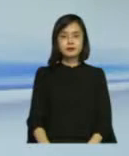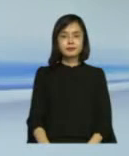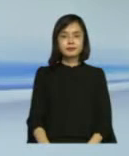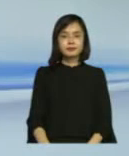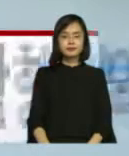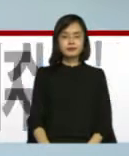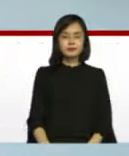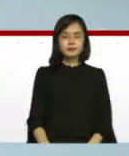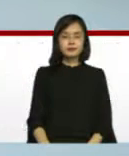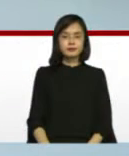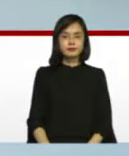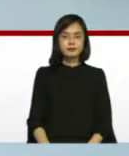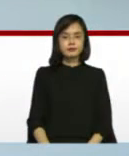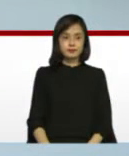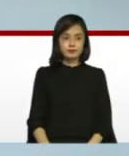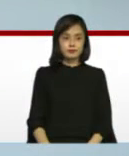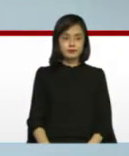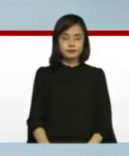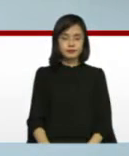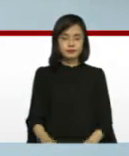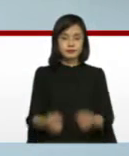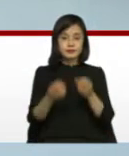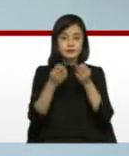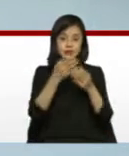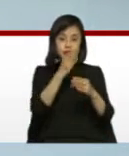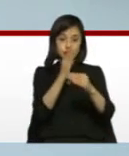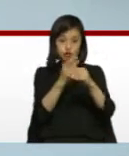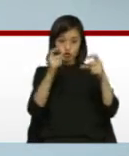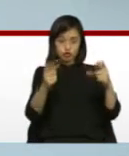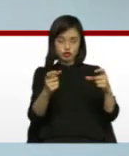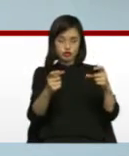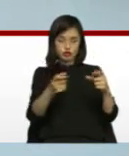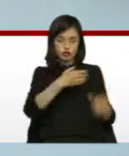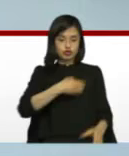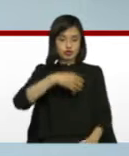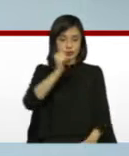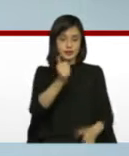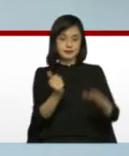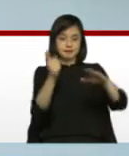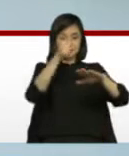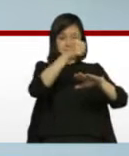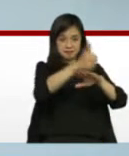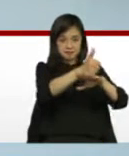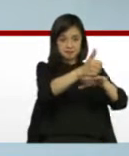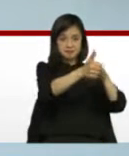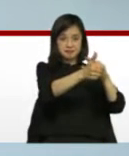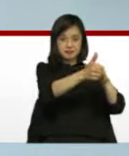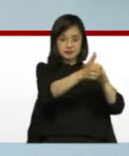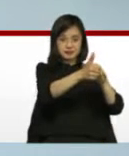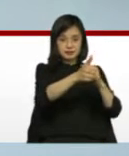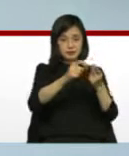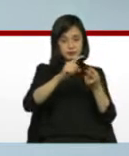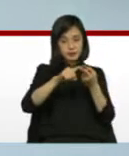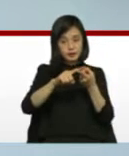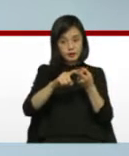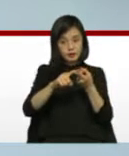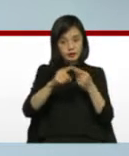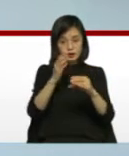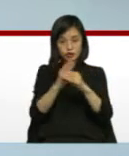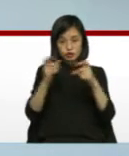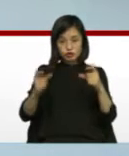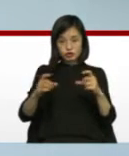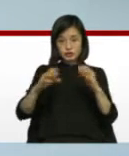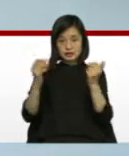이렇게 신임 구청장의 구정에 대한 성토가 이어진 가운데 이번 정례회 제출된 중구 추경 예산에 는